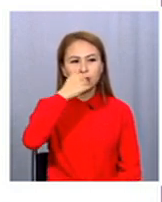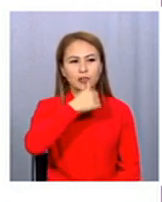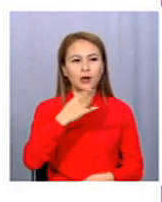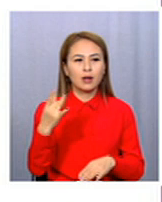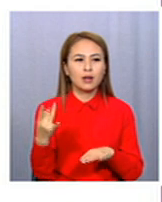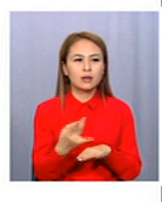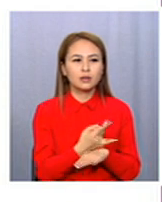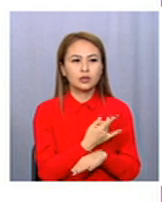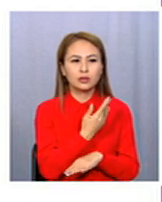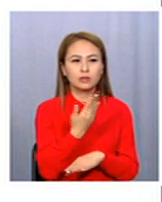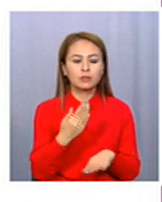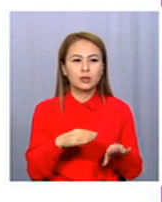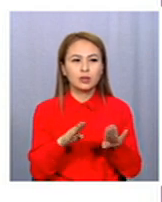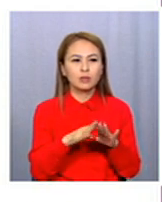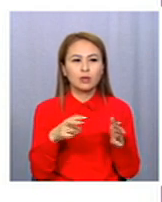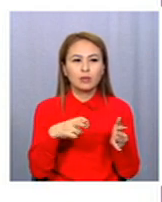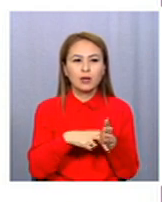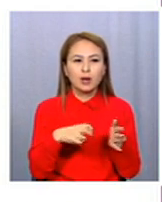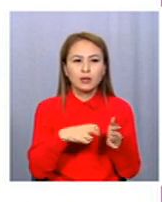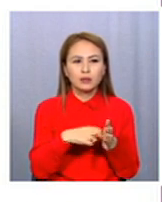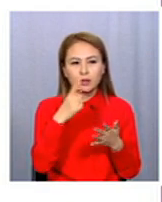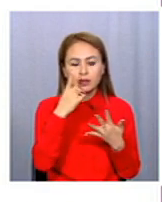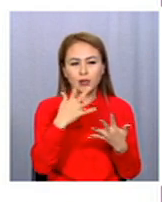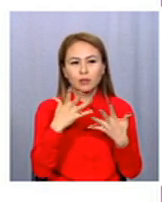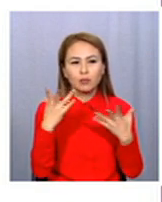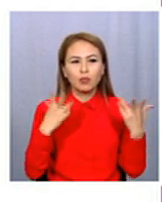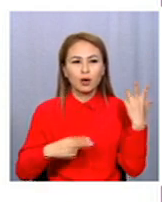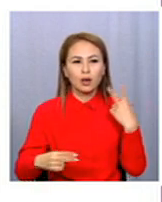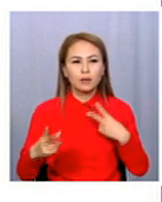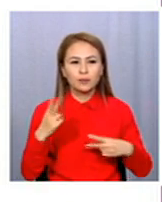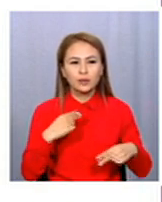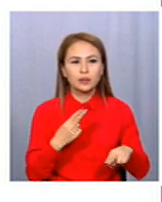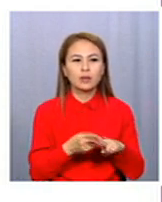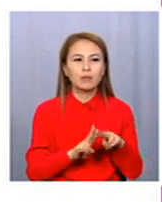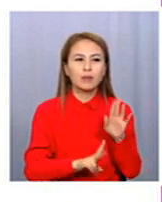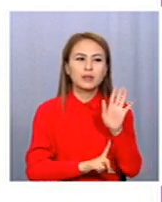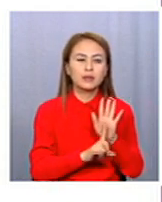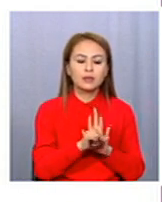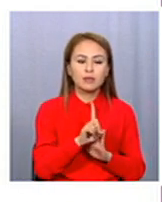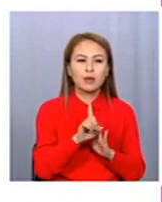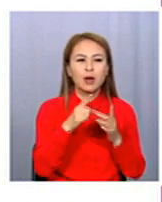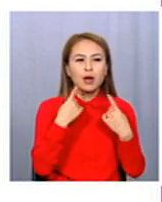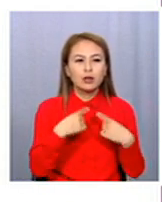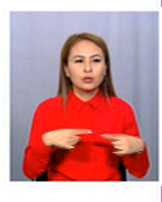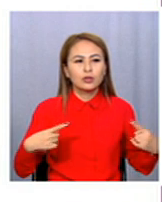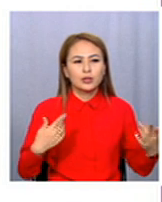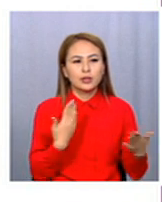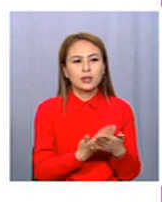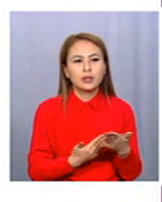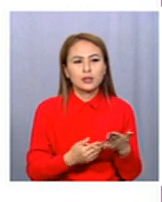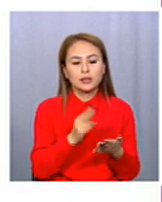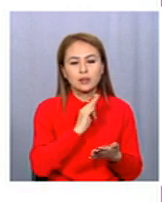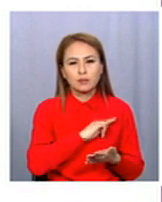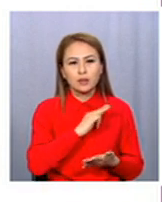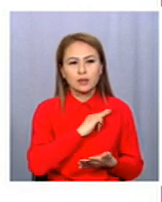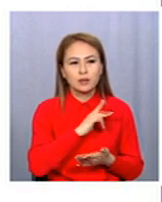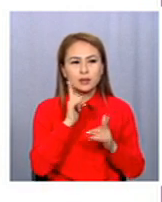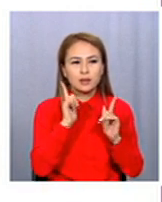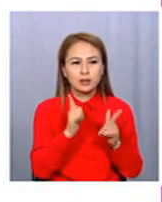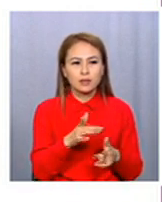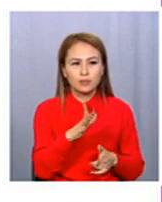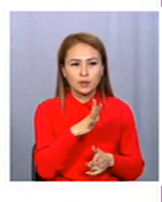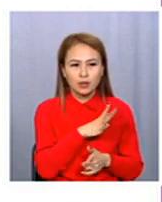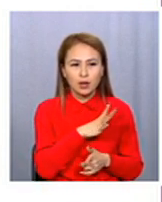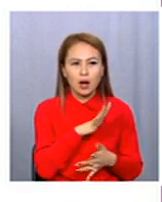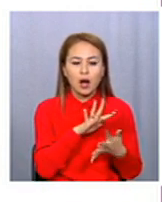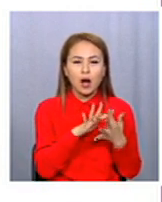жылдары алғашқылардың бірі болып хат таныған ол, мұғалімдіктен бастап әр түрлі кеңес қызметінде